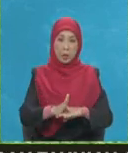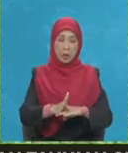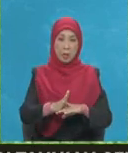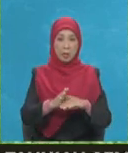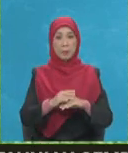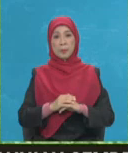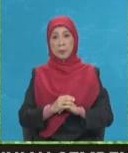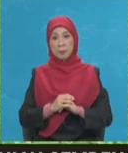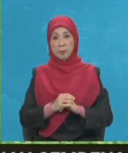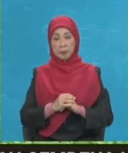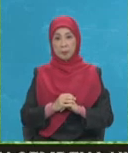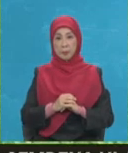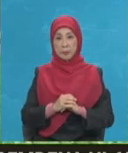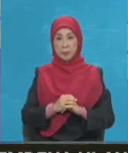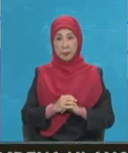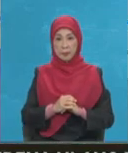masing-masing.